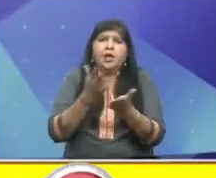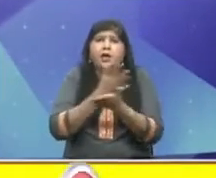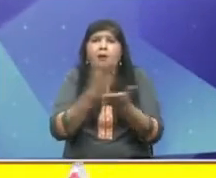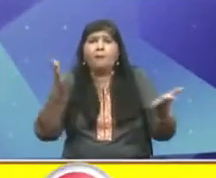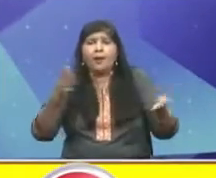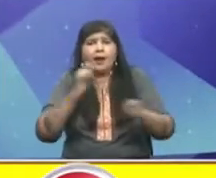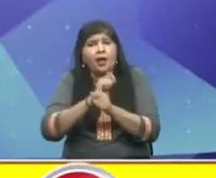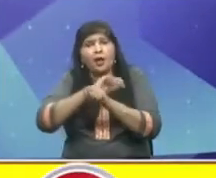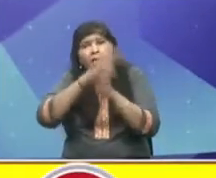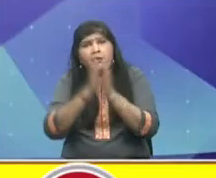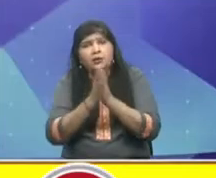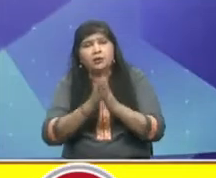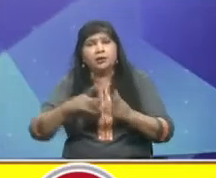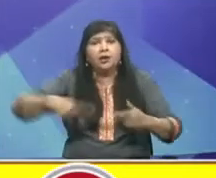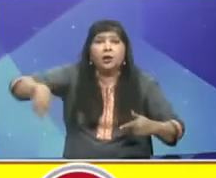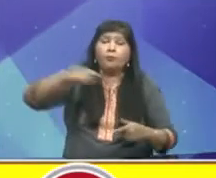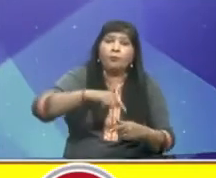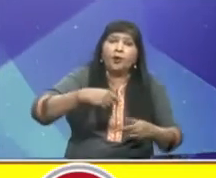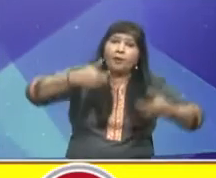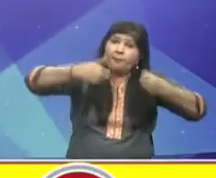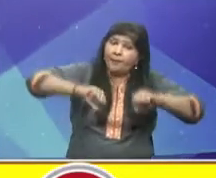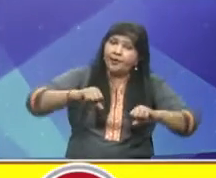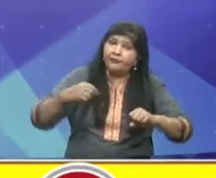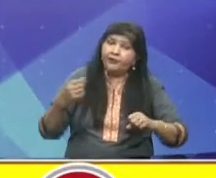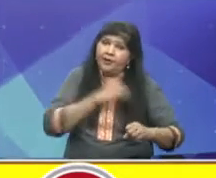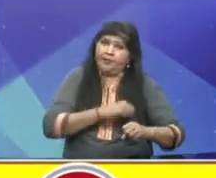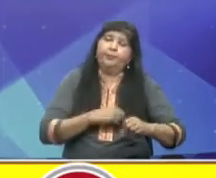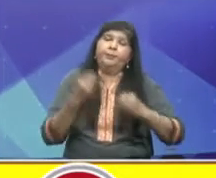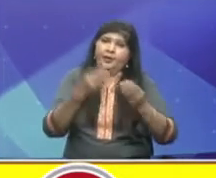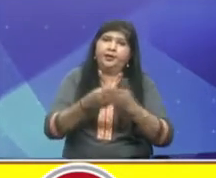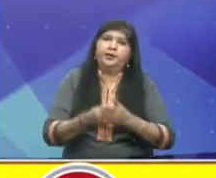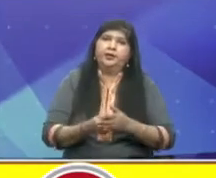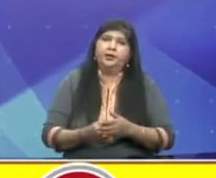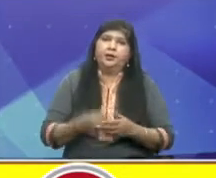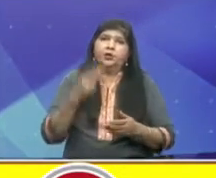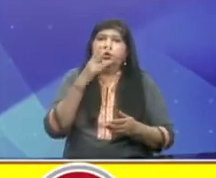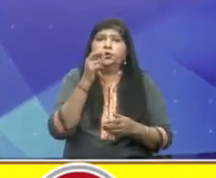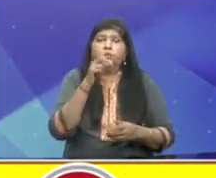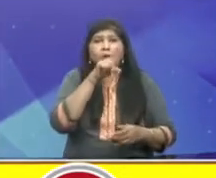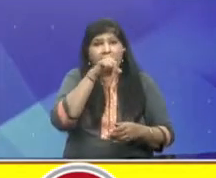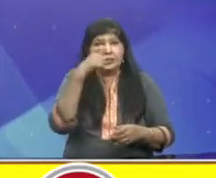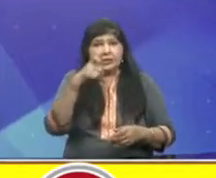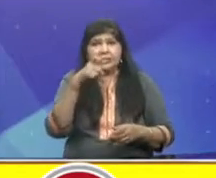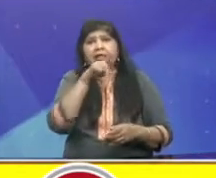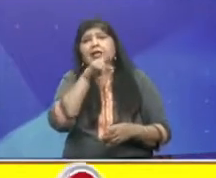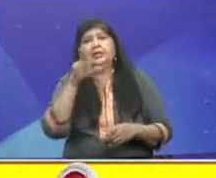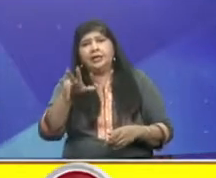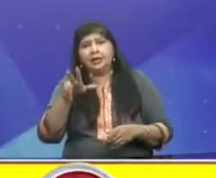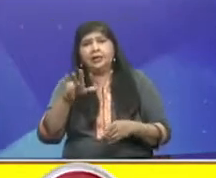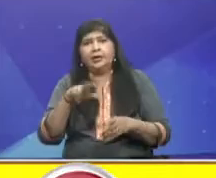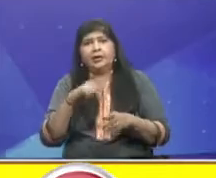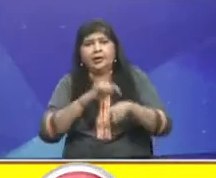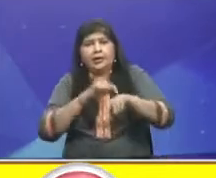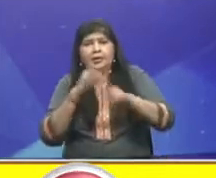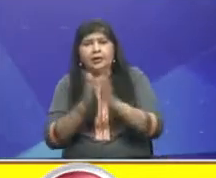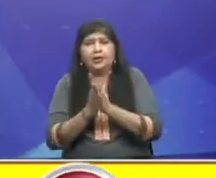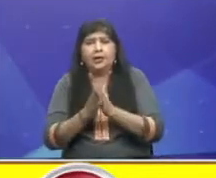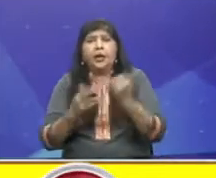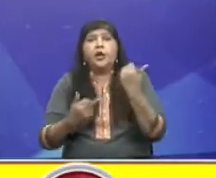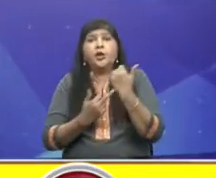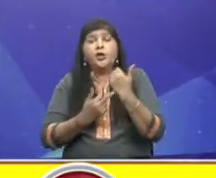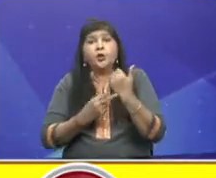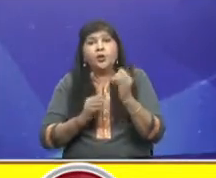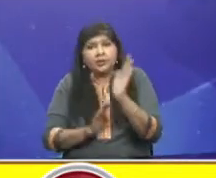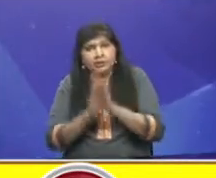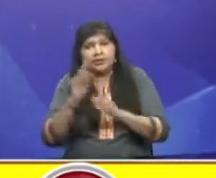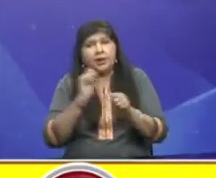कर सकते हैं, तो बाकी बहुत सारे लोगों को उसका फायदा होगा। तो 2017-18 में हम लोगों ने उसका टेक्नोलॉजी